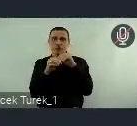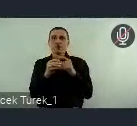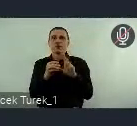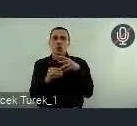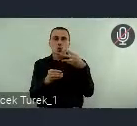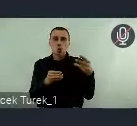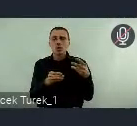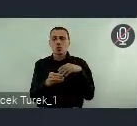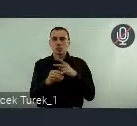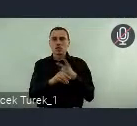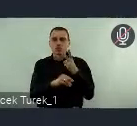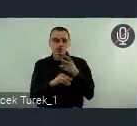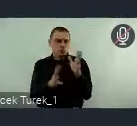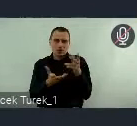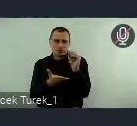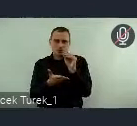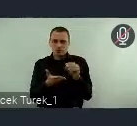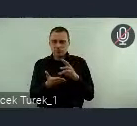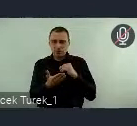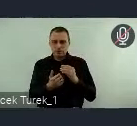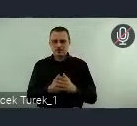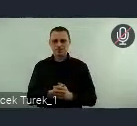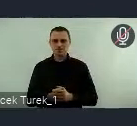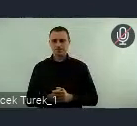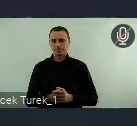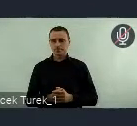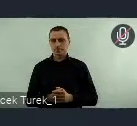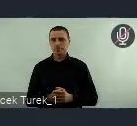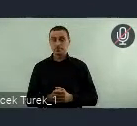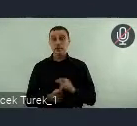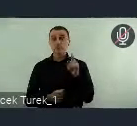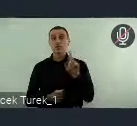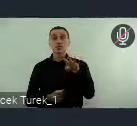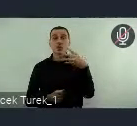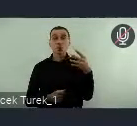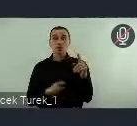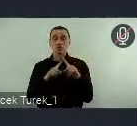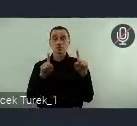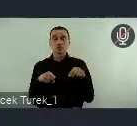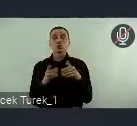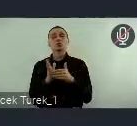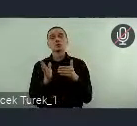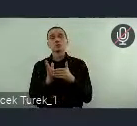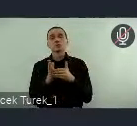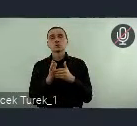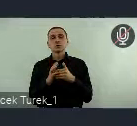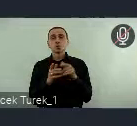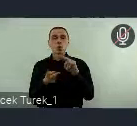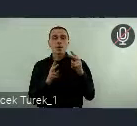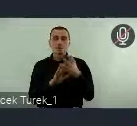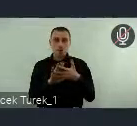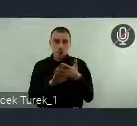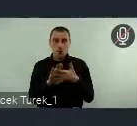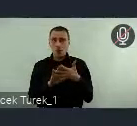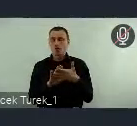robienia takich zgłoszeń w takim formularzu można zaznaczyć czy potrzebujesz pętli indukcyjnej tłumacza języka migowego